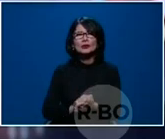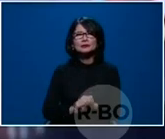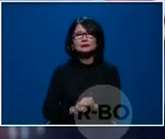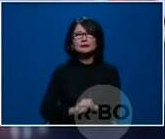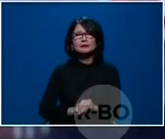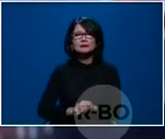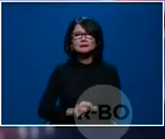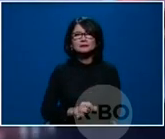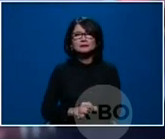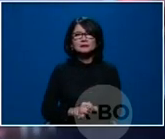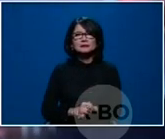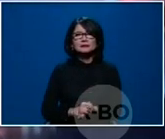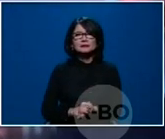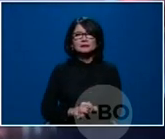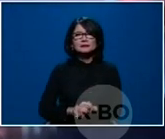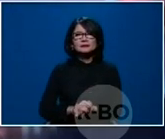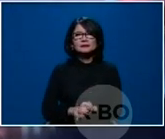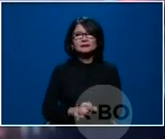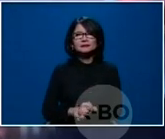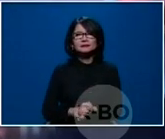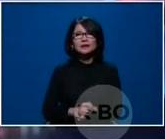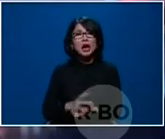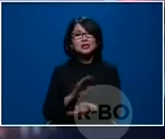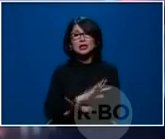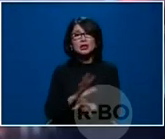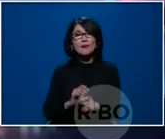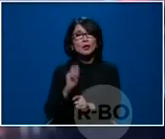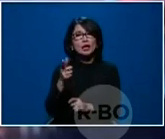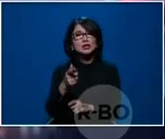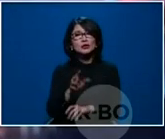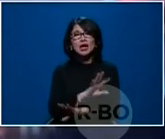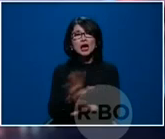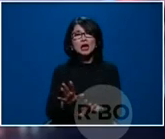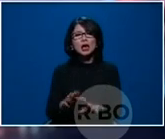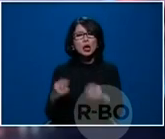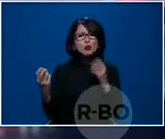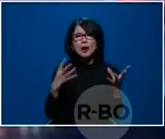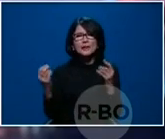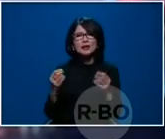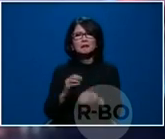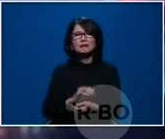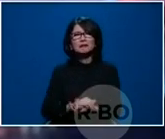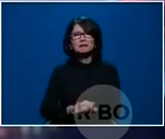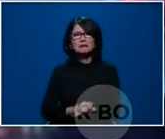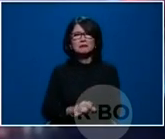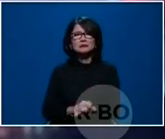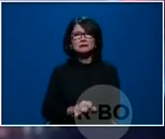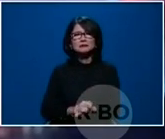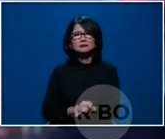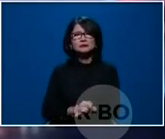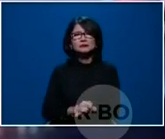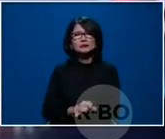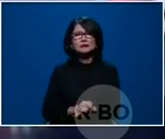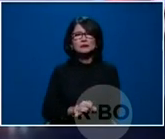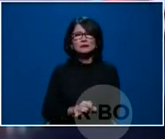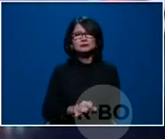melanjutkan kalau belum diam dari para pendukung pasangan calon baik saya